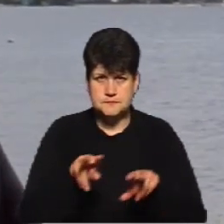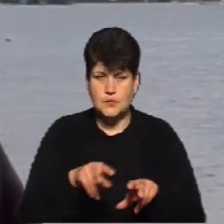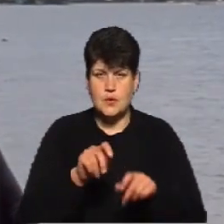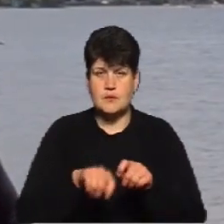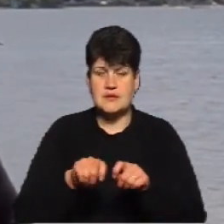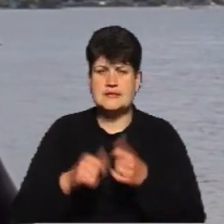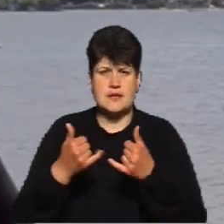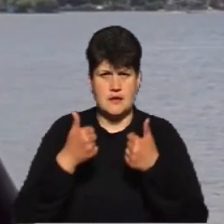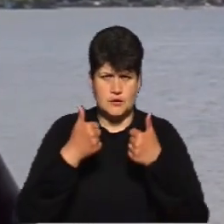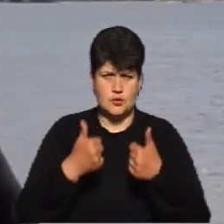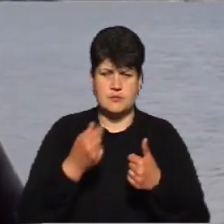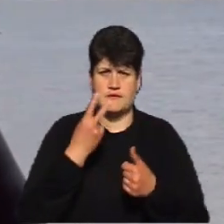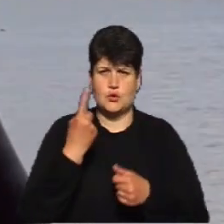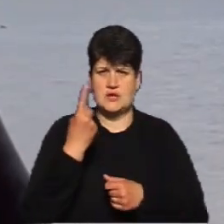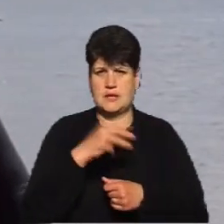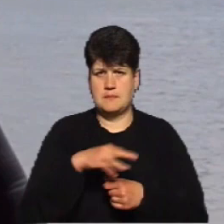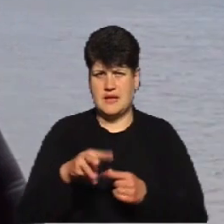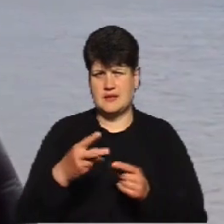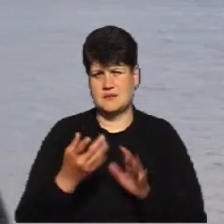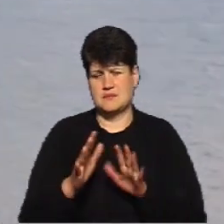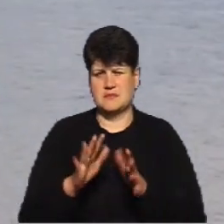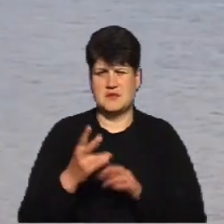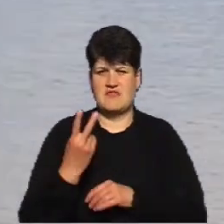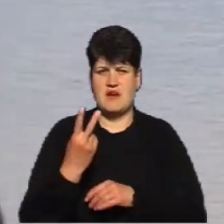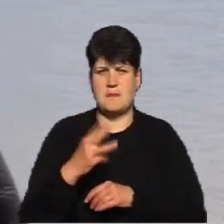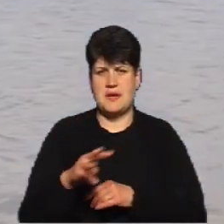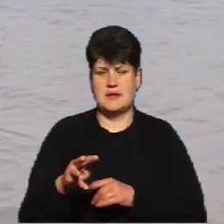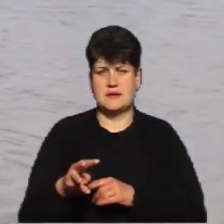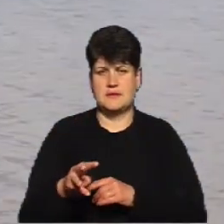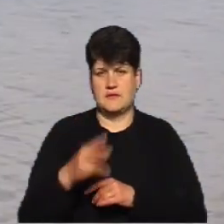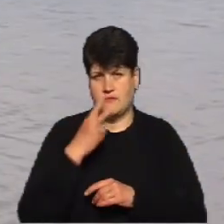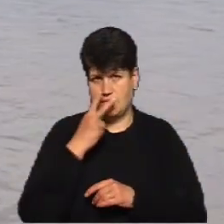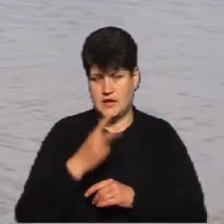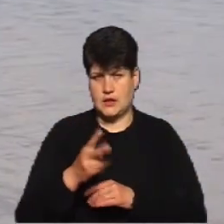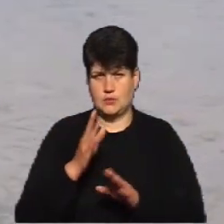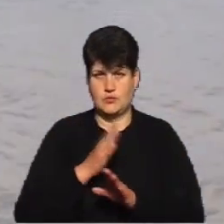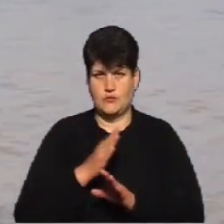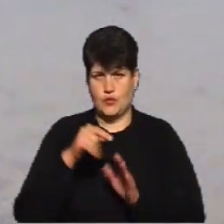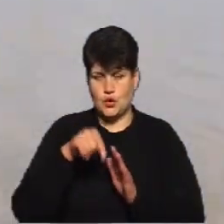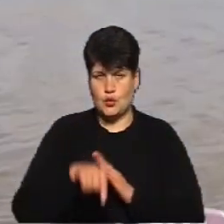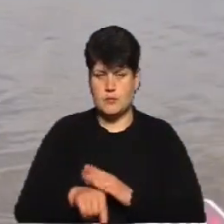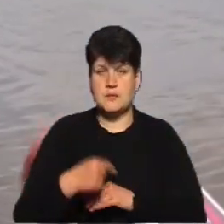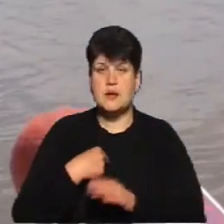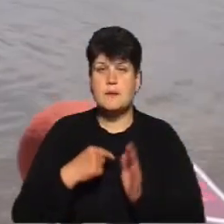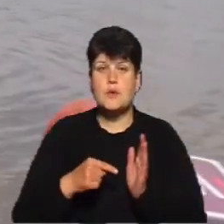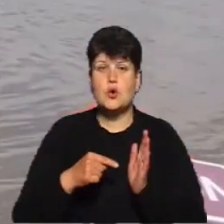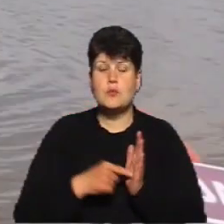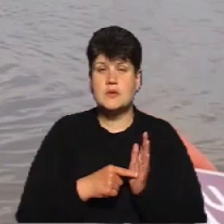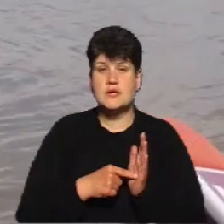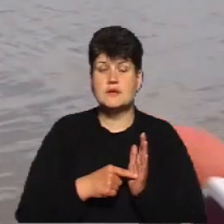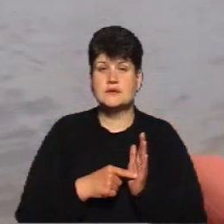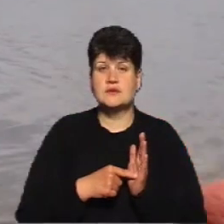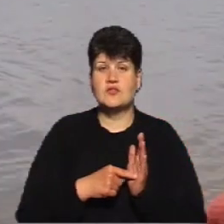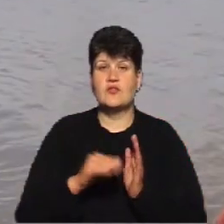метра, 2 орієнтовно видно під водою. Мені навіть попадалося якийсь фантик від